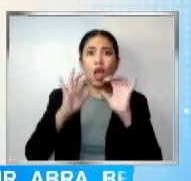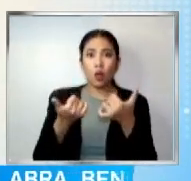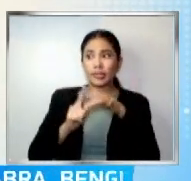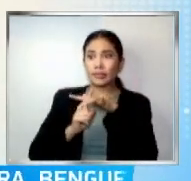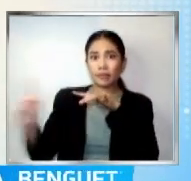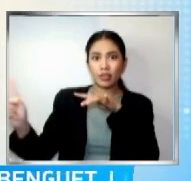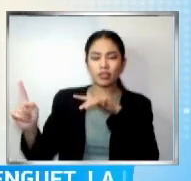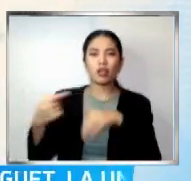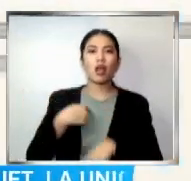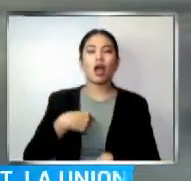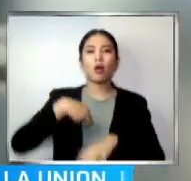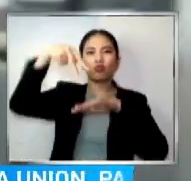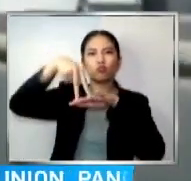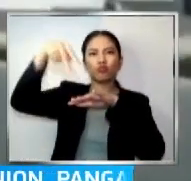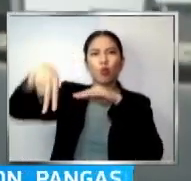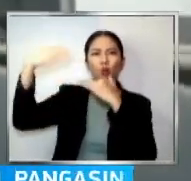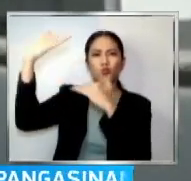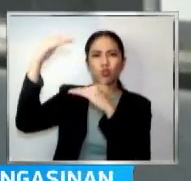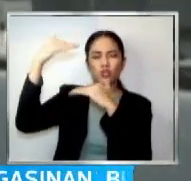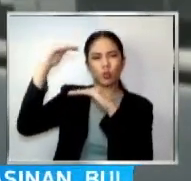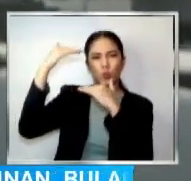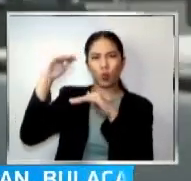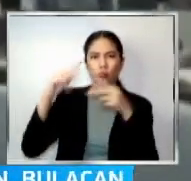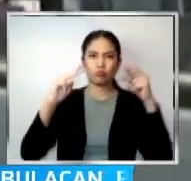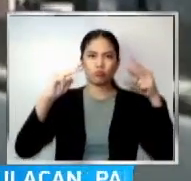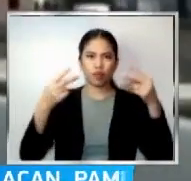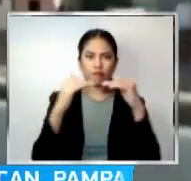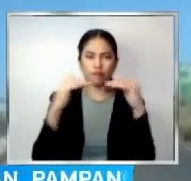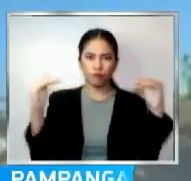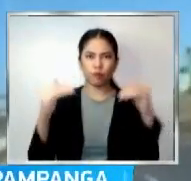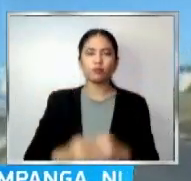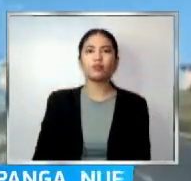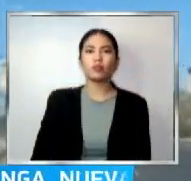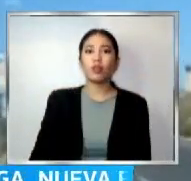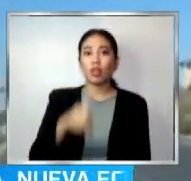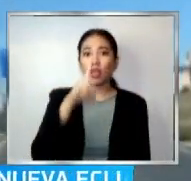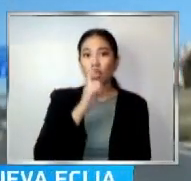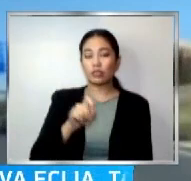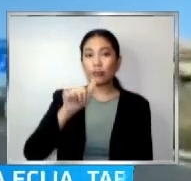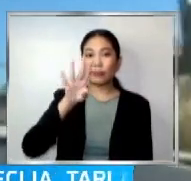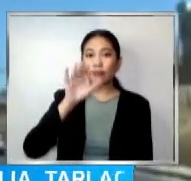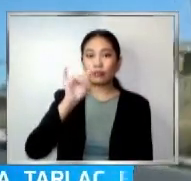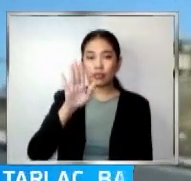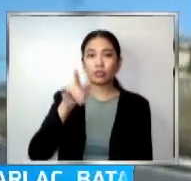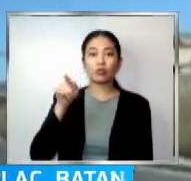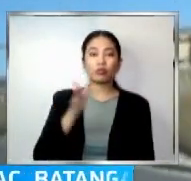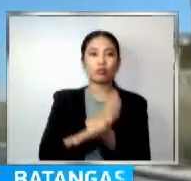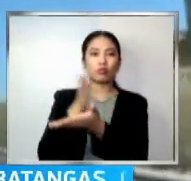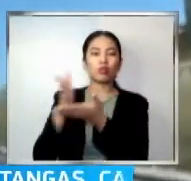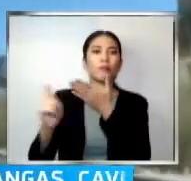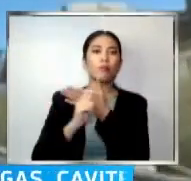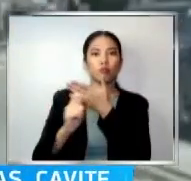bintana. Second floor po yun. 15 anyos siya nang madala sa shelter ng embahada. Pero doon may masamang karanasan din daw siya sa isang tauhan